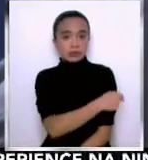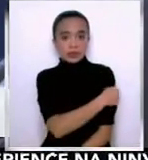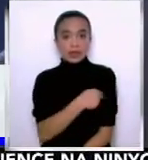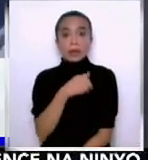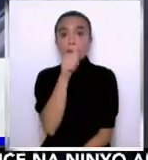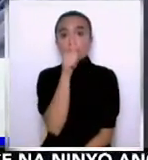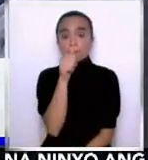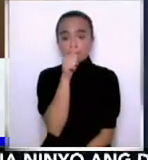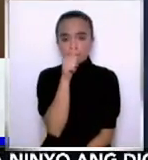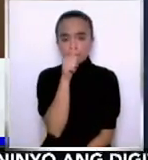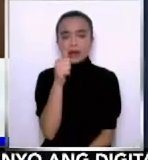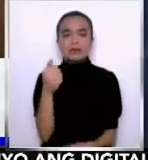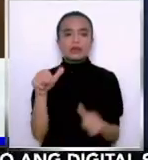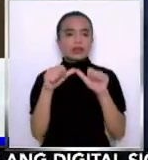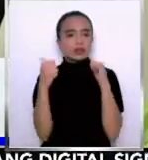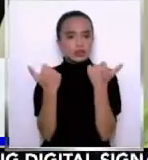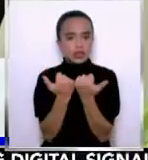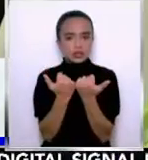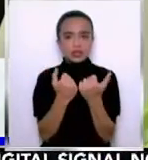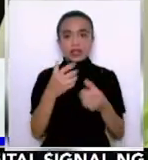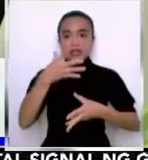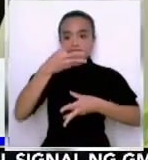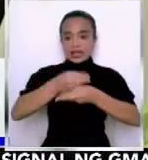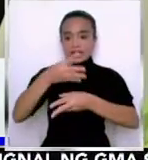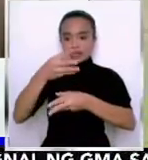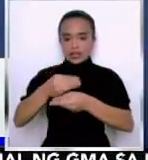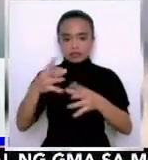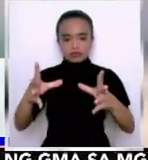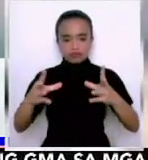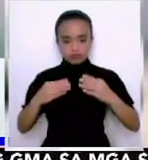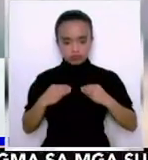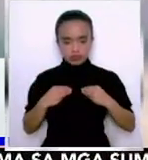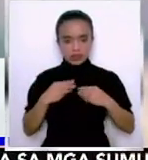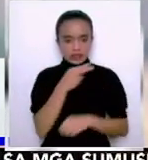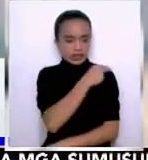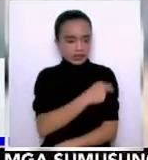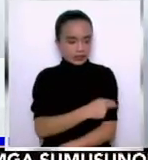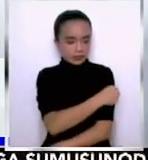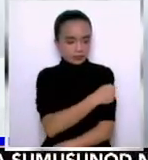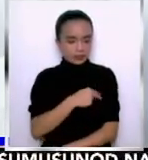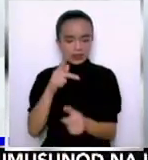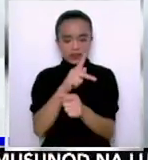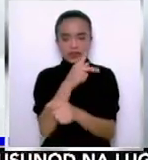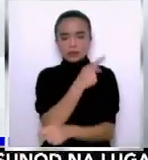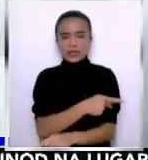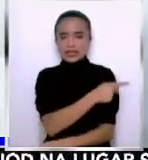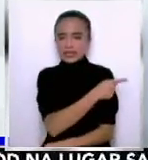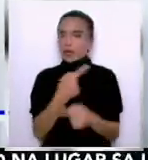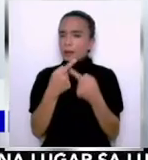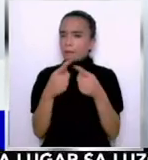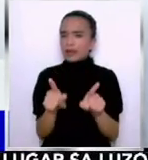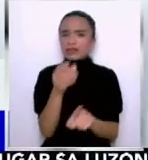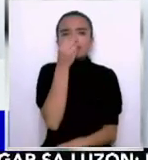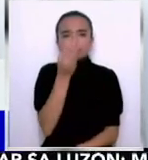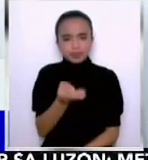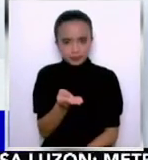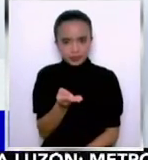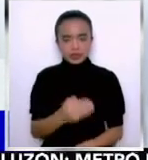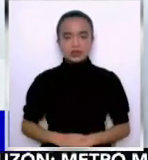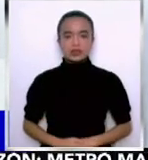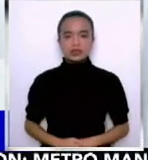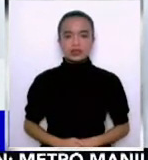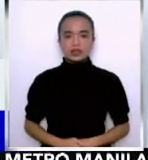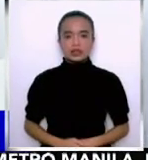PHAPI, nadagdagan ang mga ina-admit na COVID patients pero hindi raw ganoon karami. Siguro dahil karamihan sa